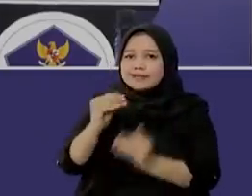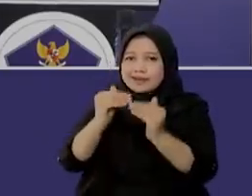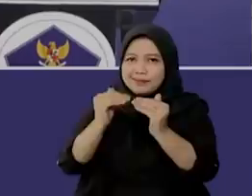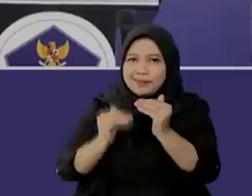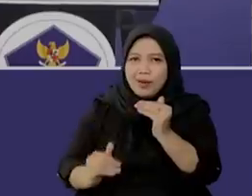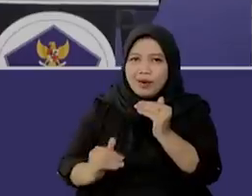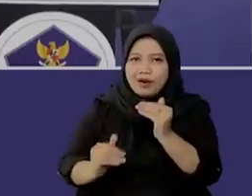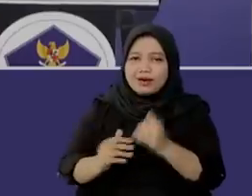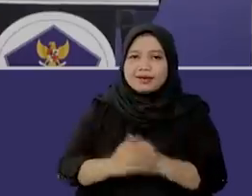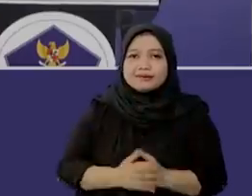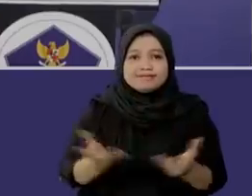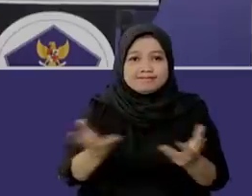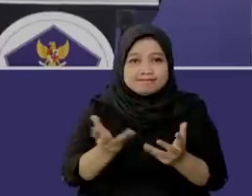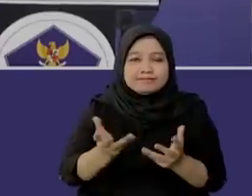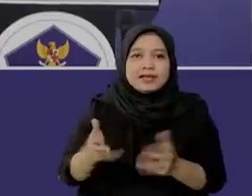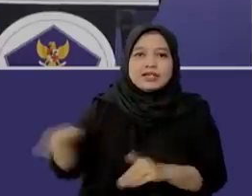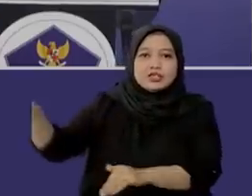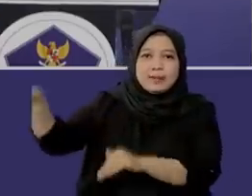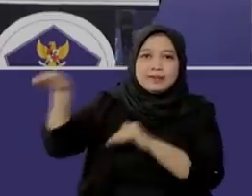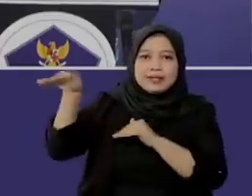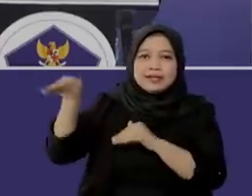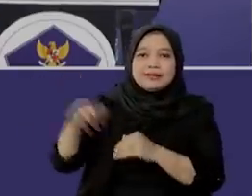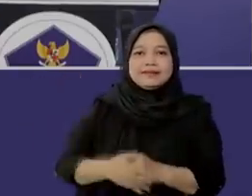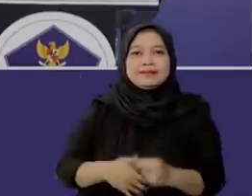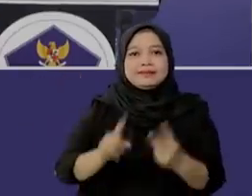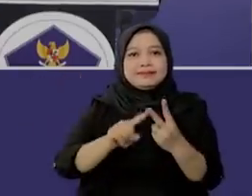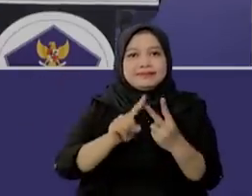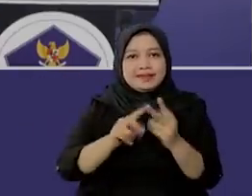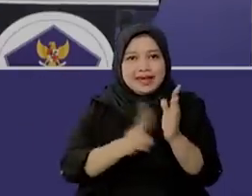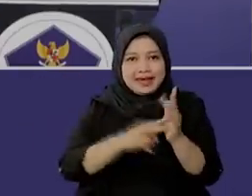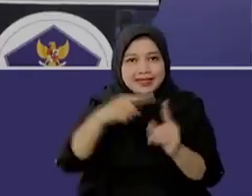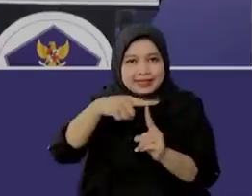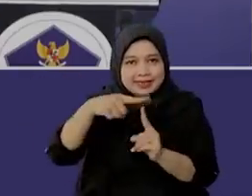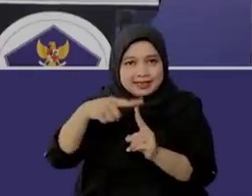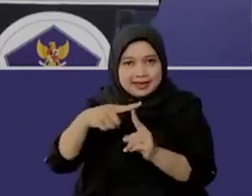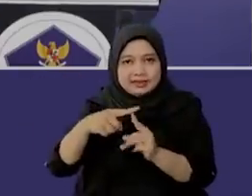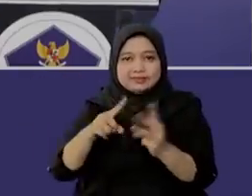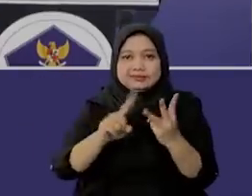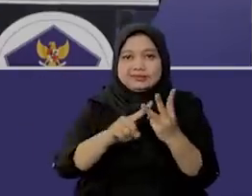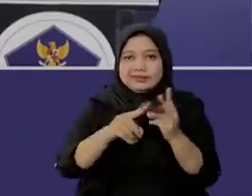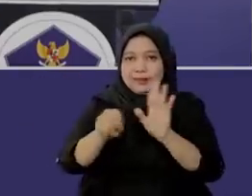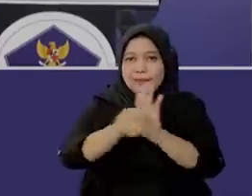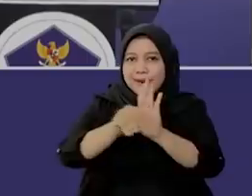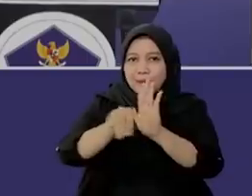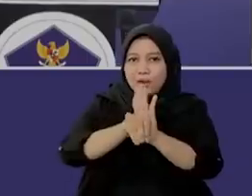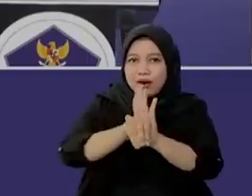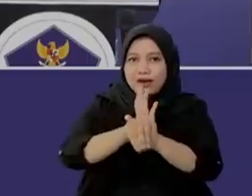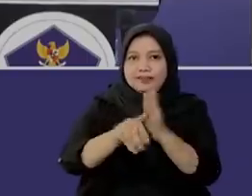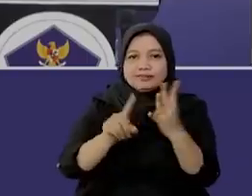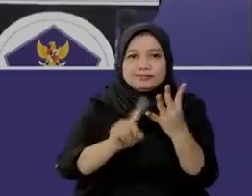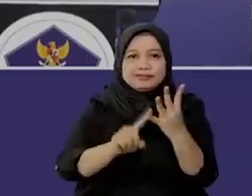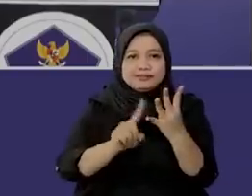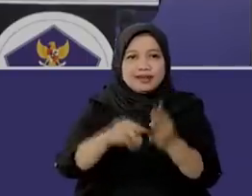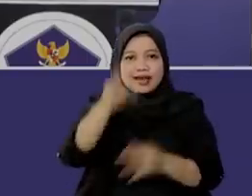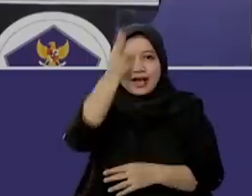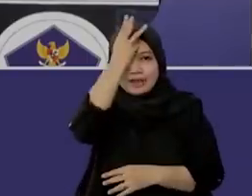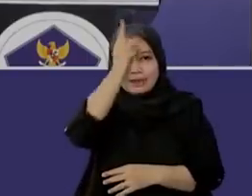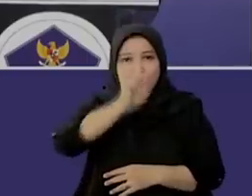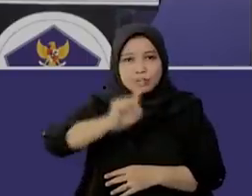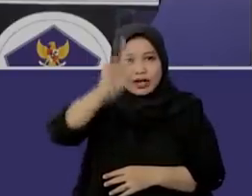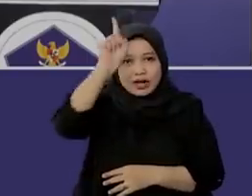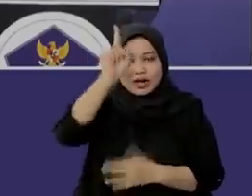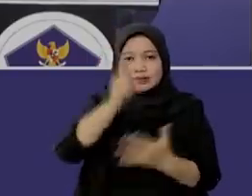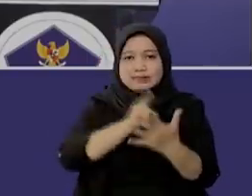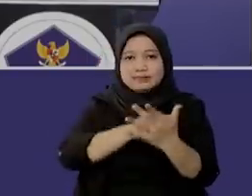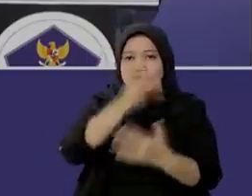diantaranya adalah Jambi Nusa Tenggara Timur Papua Kalimantan Utara